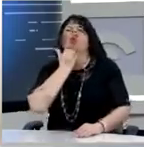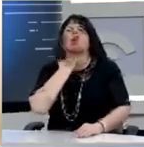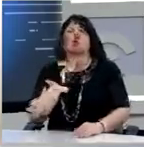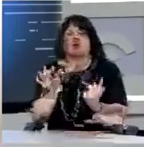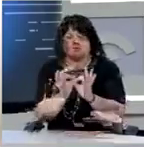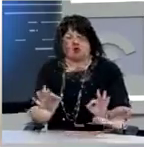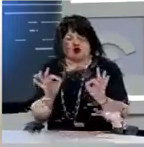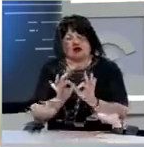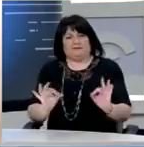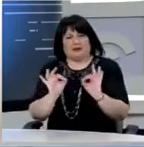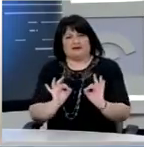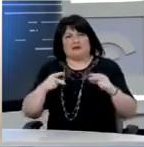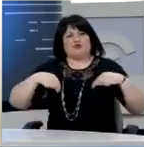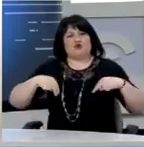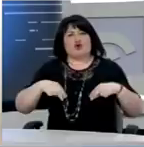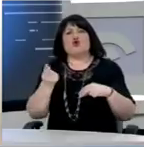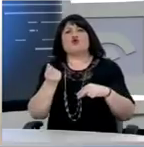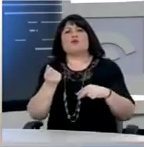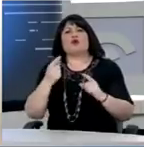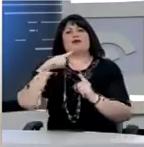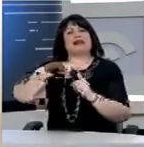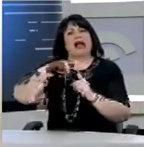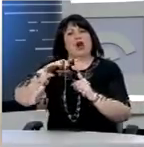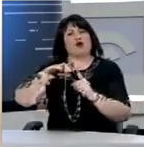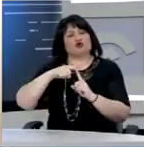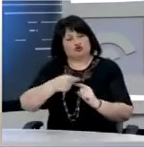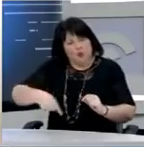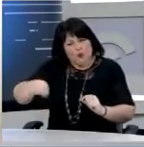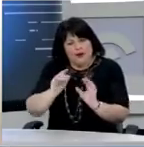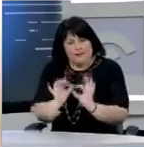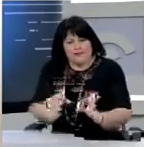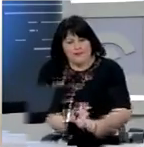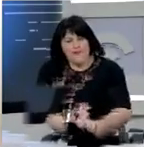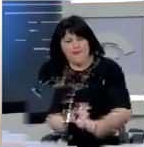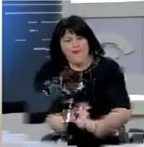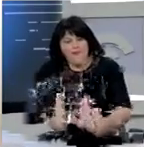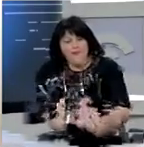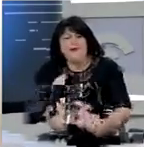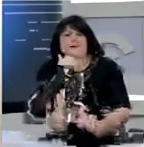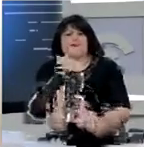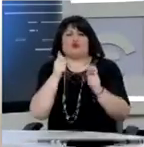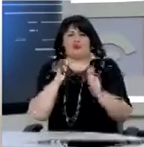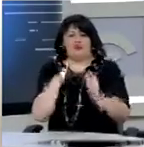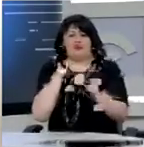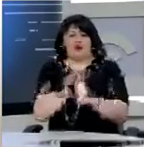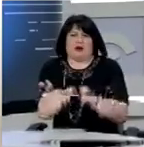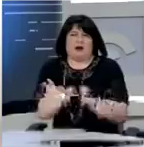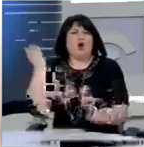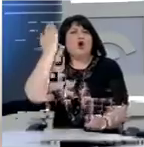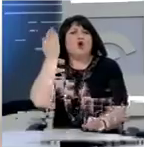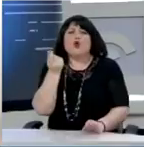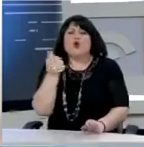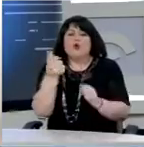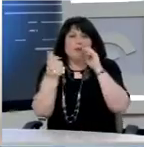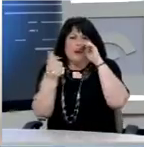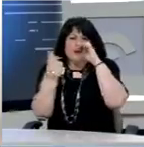προετοιμασία γινόταν από το Υπουργείο Οικονομικών και από τον κ. Καλότο και όλους μας. Δεν μπορούσαμε να ανακοινώσουμε μέτρα κοστολογημένα εάν